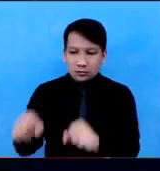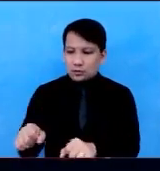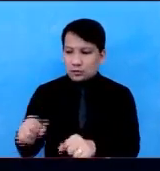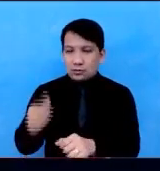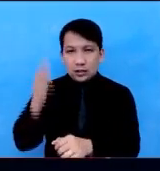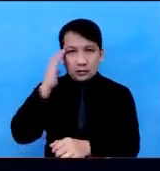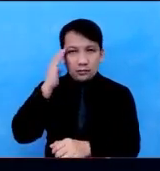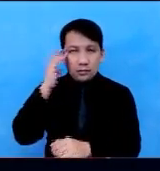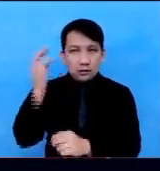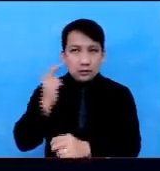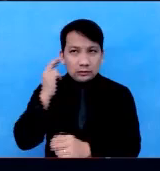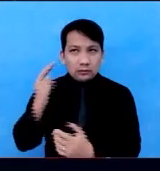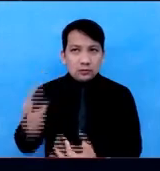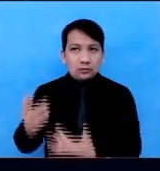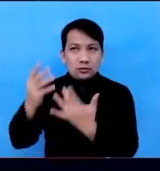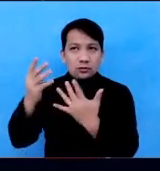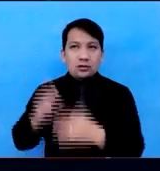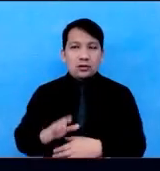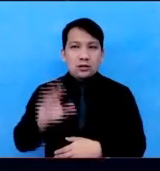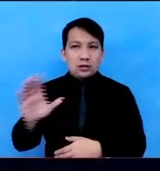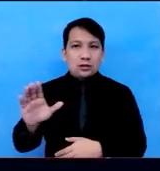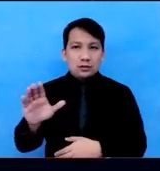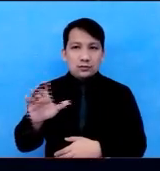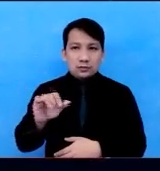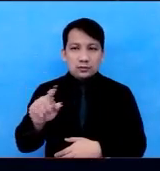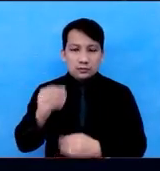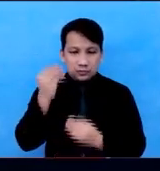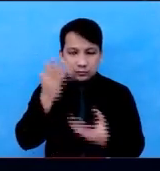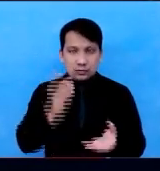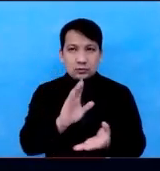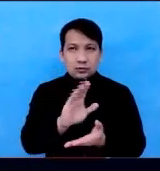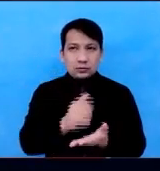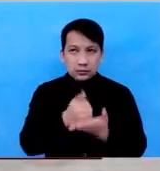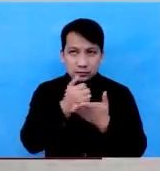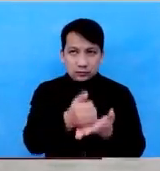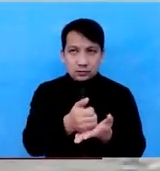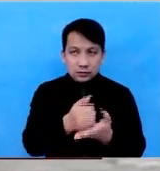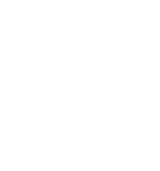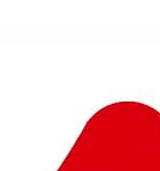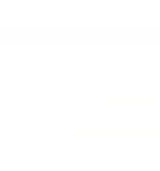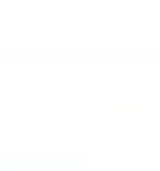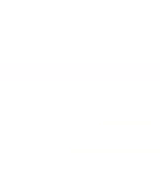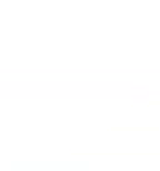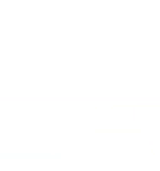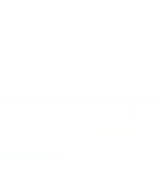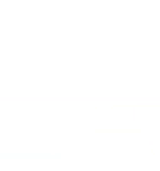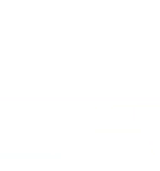Tiniyak naman ang pamunuan ng Starlight na magbibigay sila ng tulong sa mga pasahero at mga crew.